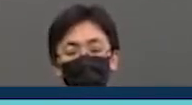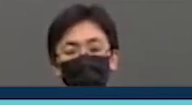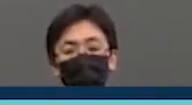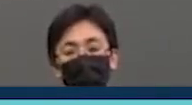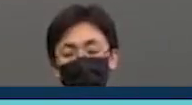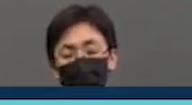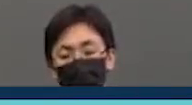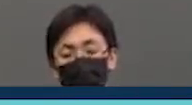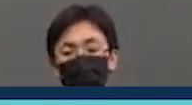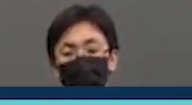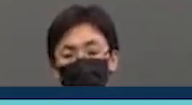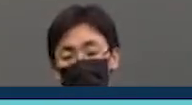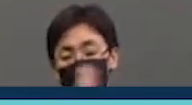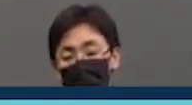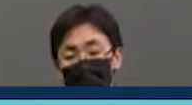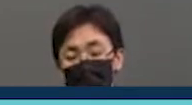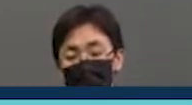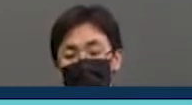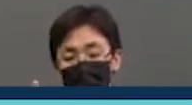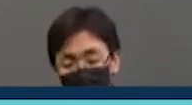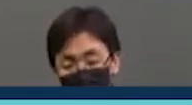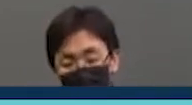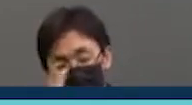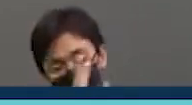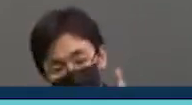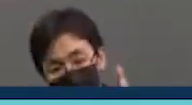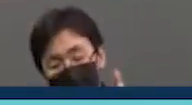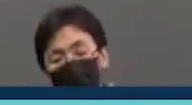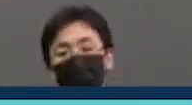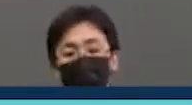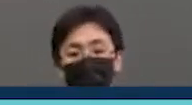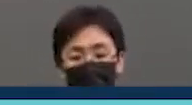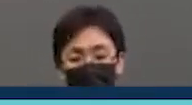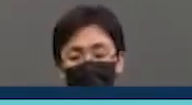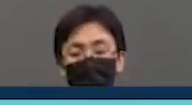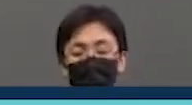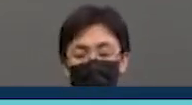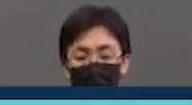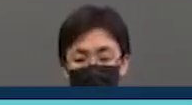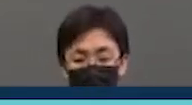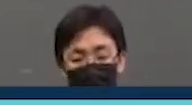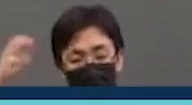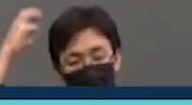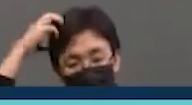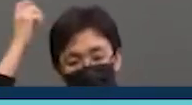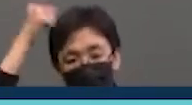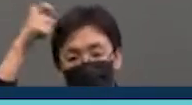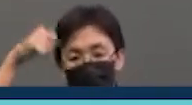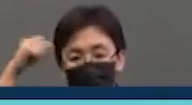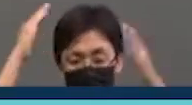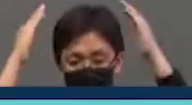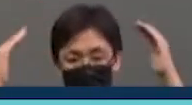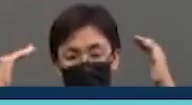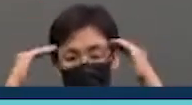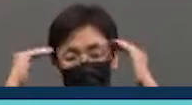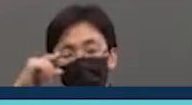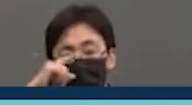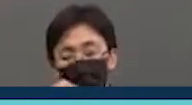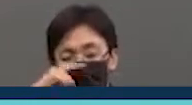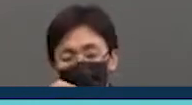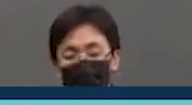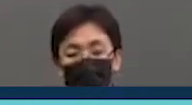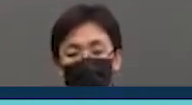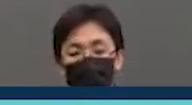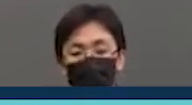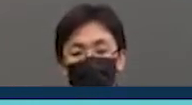าร่วมกันที่จะแก้ไขปัญหายาเสพติดอยากจะให้สังคมของเราเนี่ยปลอดจากยาเสพติดให้ปัญหาพวกยาเสพติดมันล